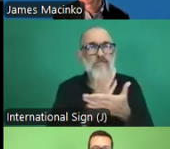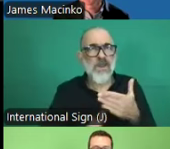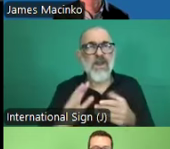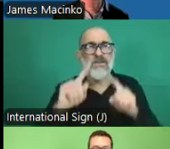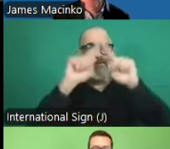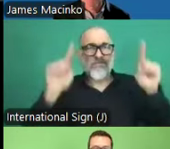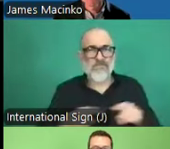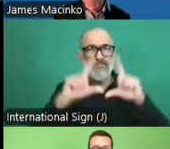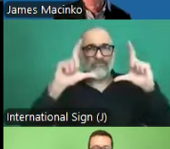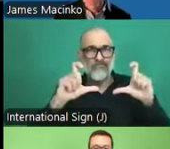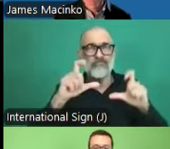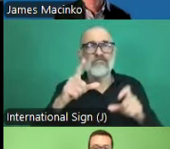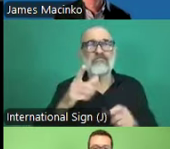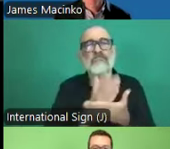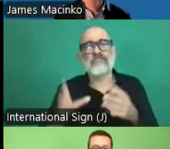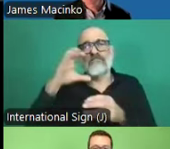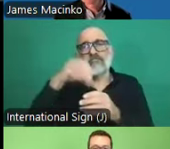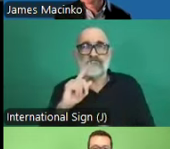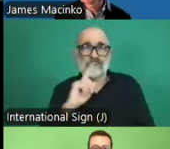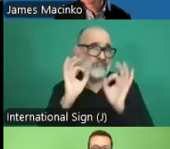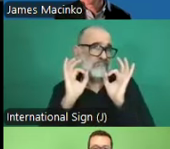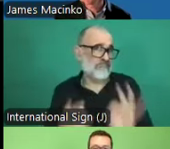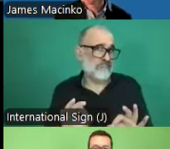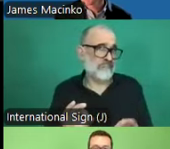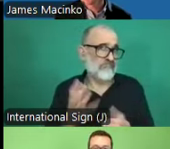On va penser à des façons